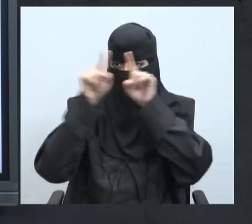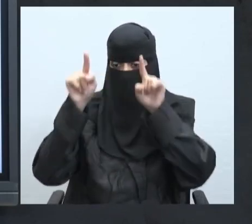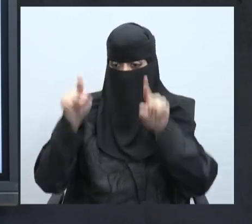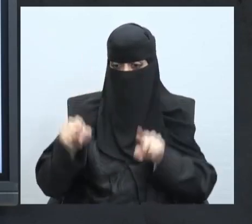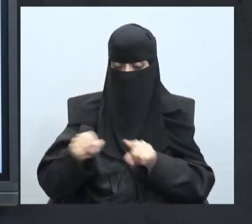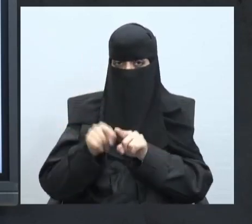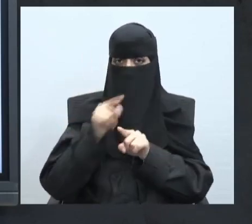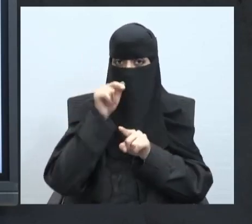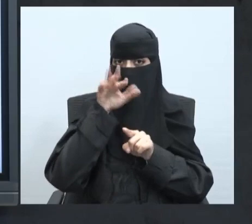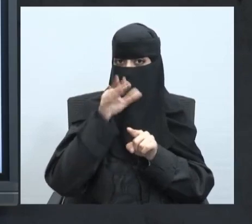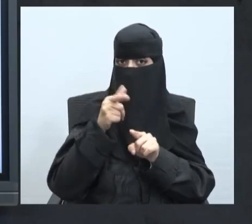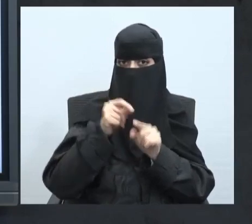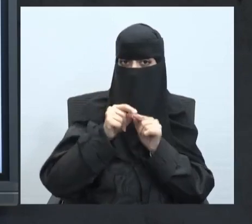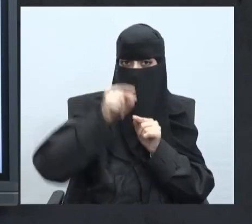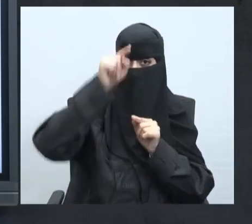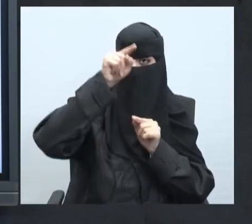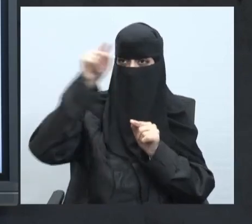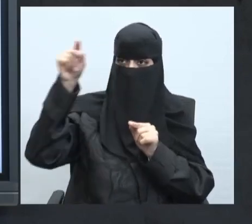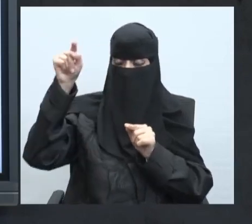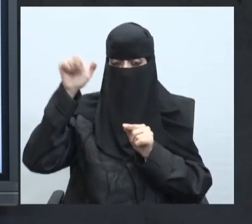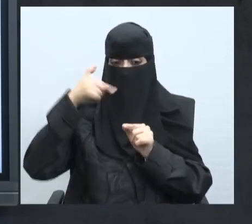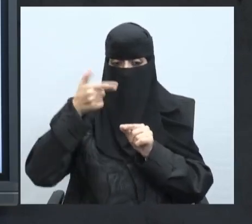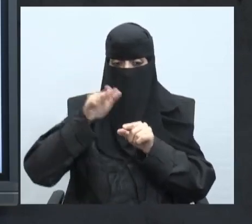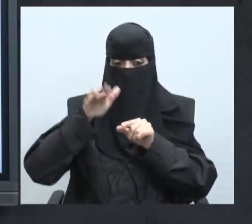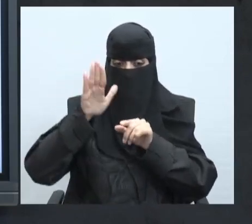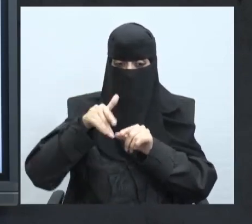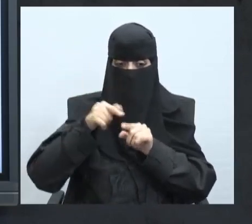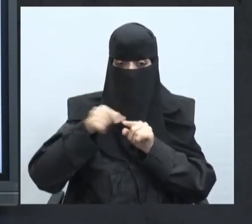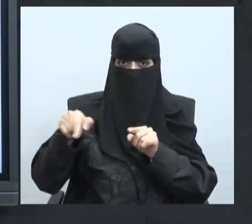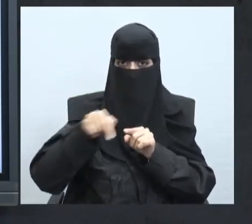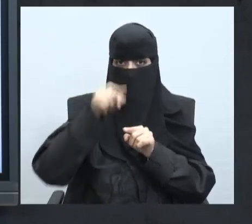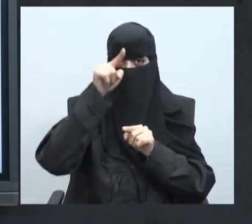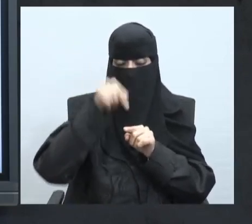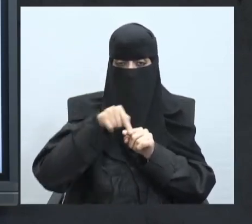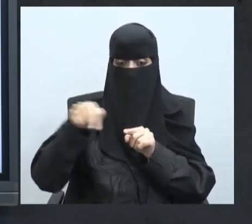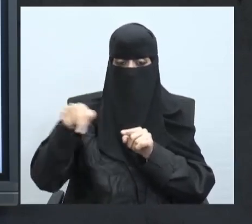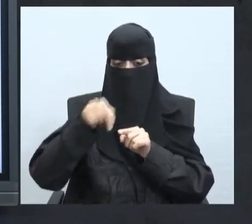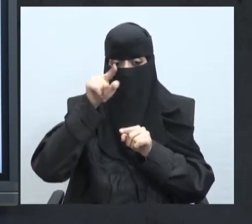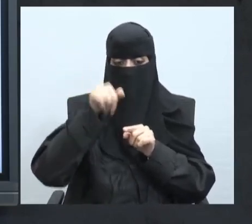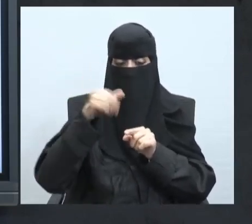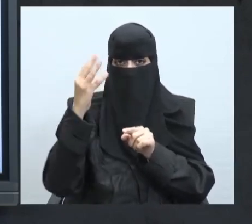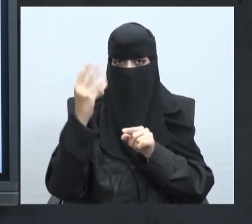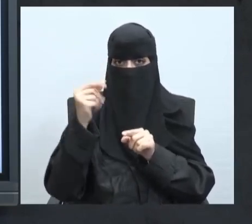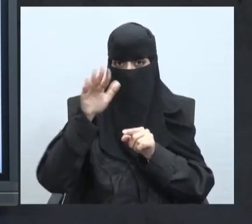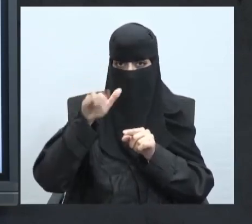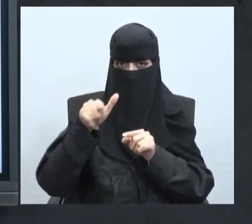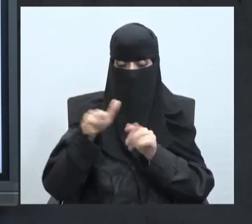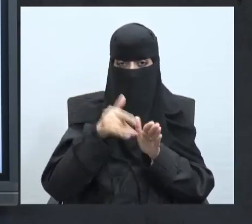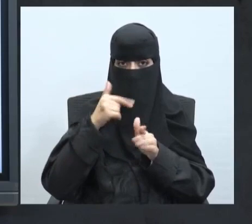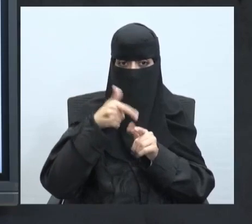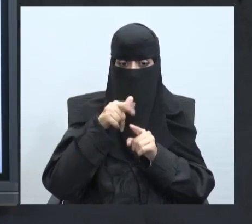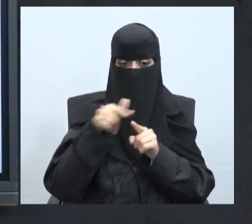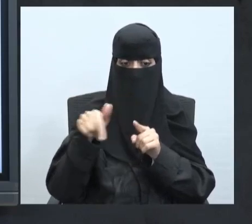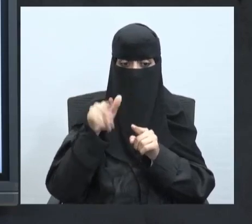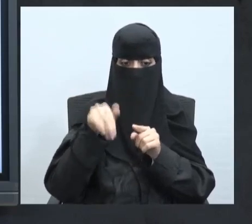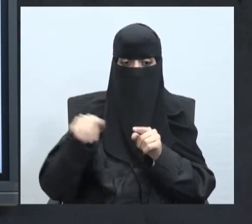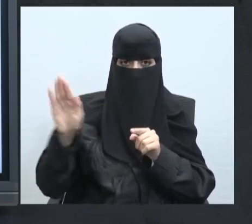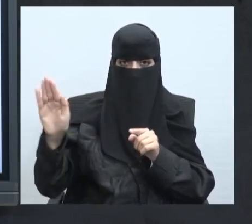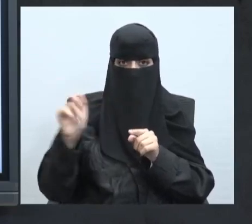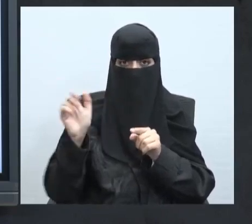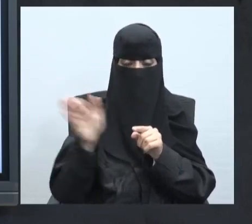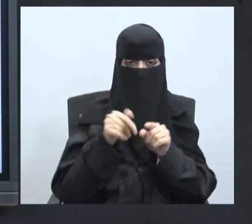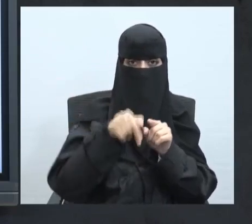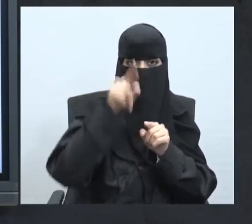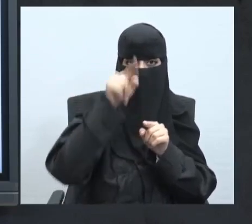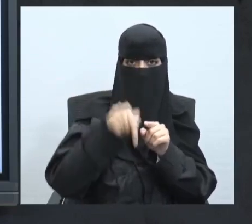مساحه المربع طول الضلع في طول الضلع وتوجد اطوال اضلاع من خلال ارقام المكتوبه لديك على محور السينات وعلى